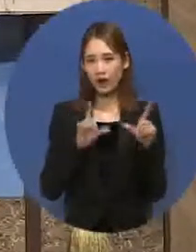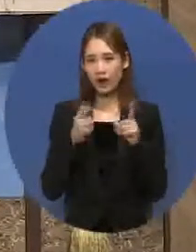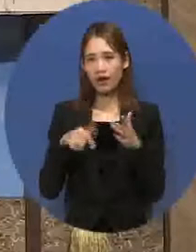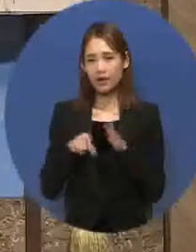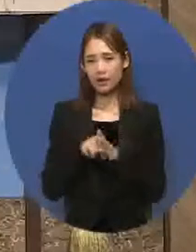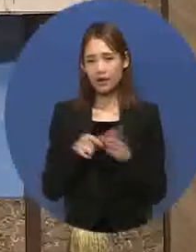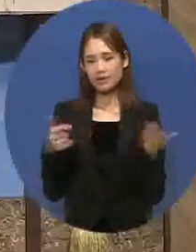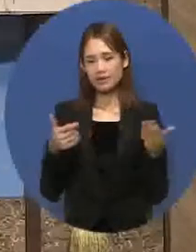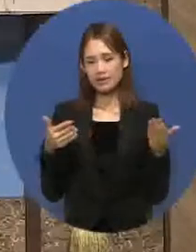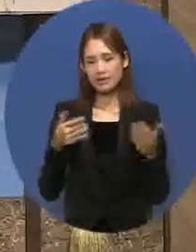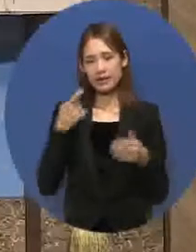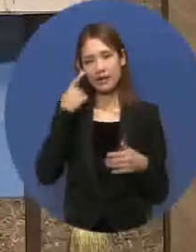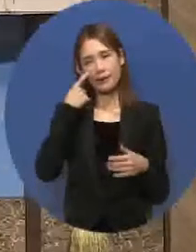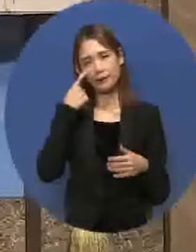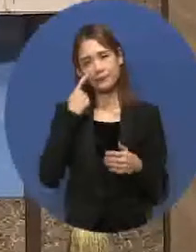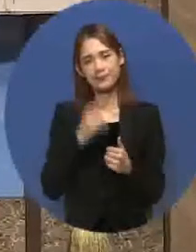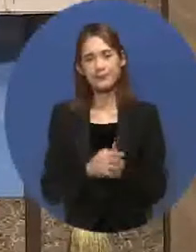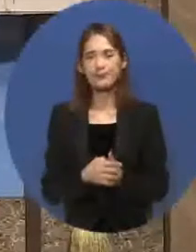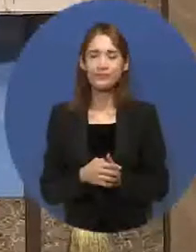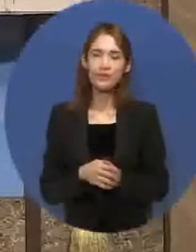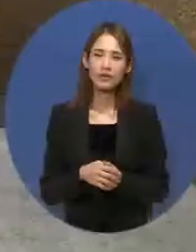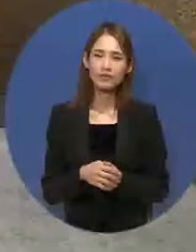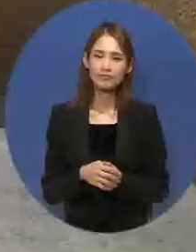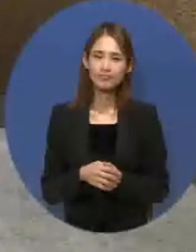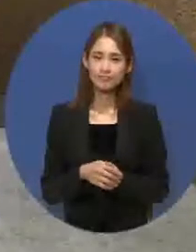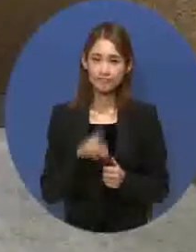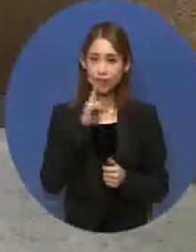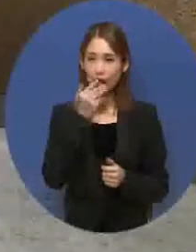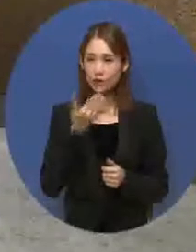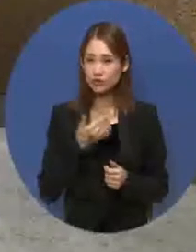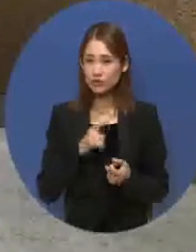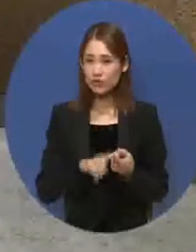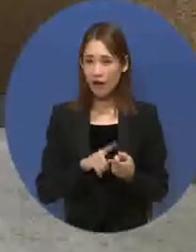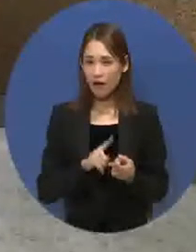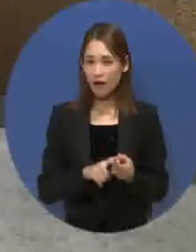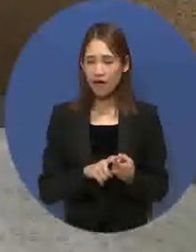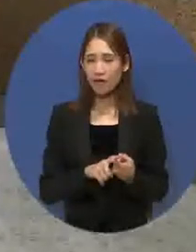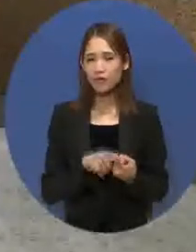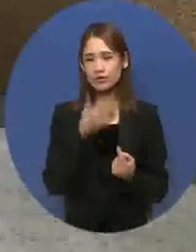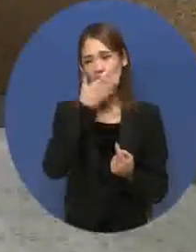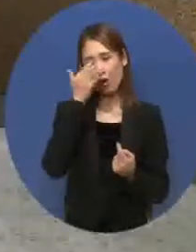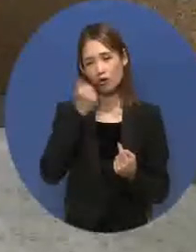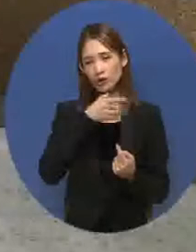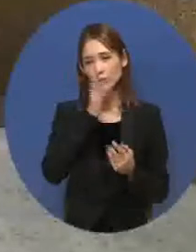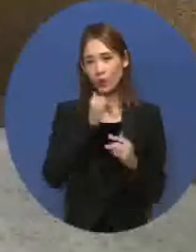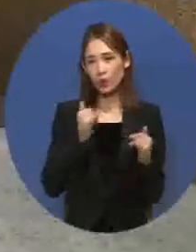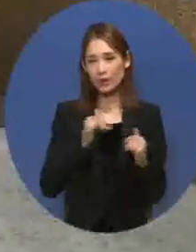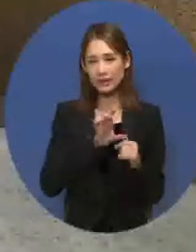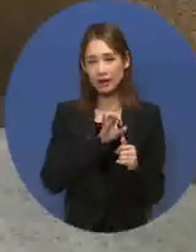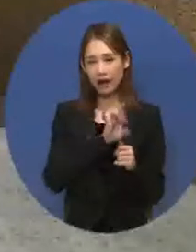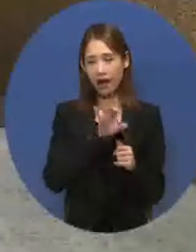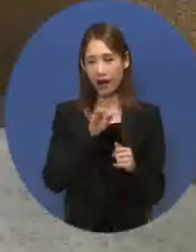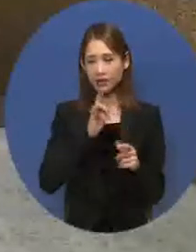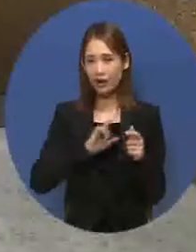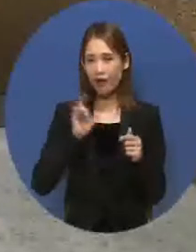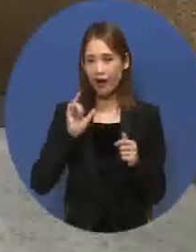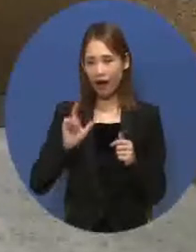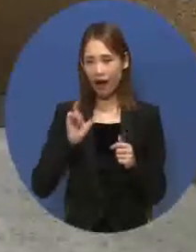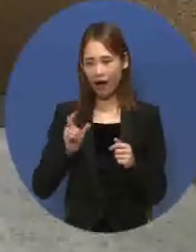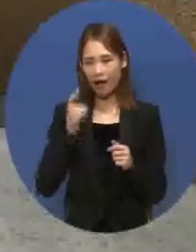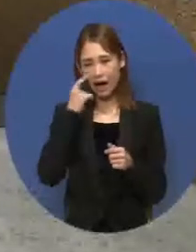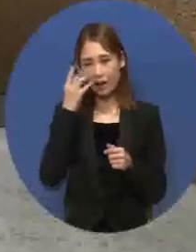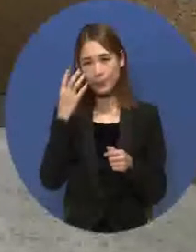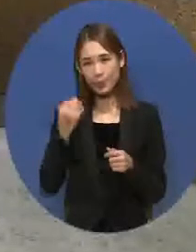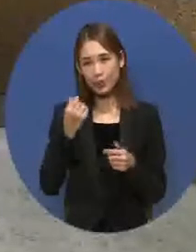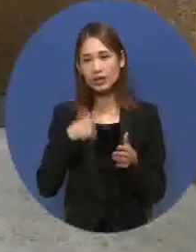일을 하려고 합니다. 네, 예. 이제 말씀해 주신 것처럼 이제 청년과 노인이 각자 예. 강점을 보일 수 있는